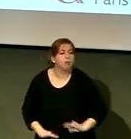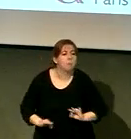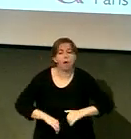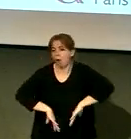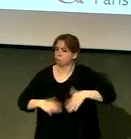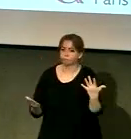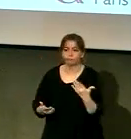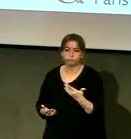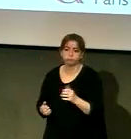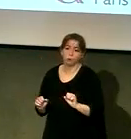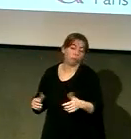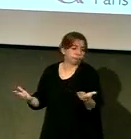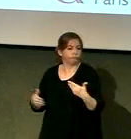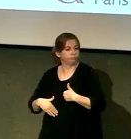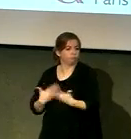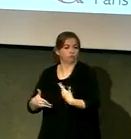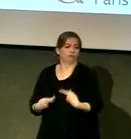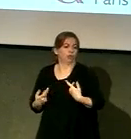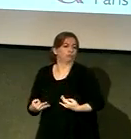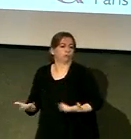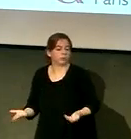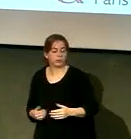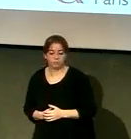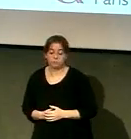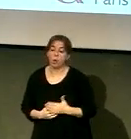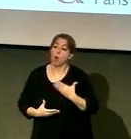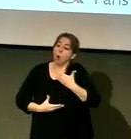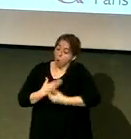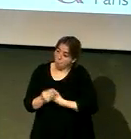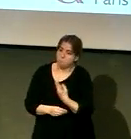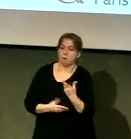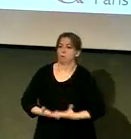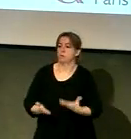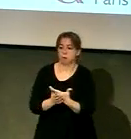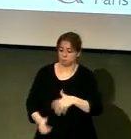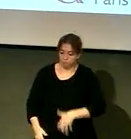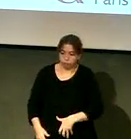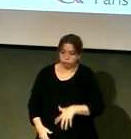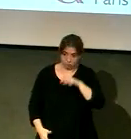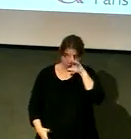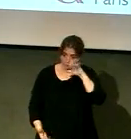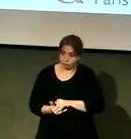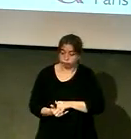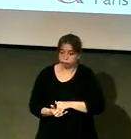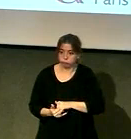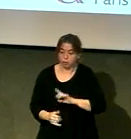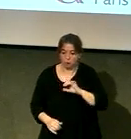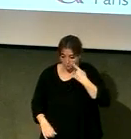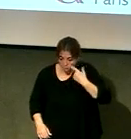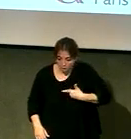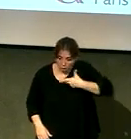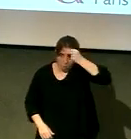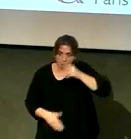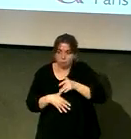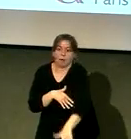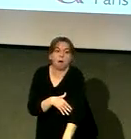anticipée. Vous avez cette question de la découverte tardive de la grossesse. Les signes de la grossesse, c'est